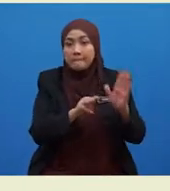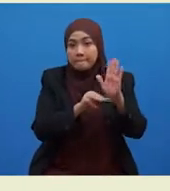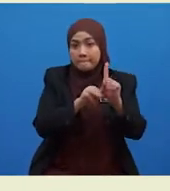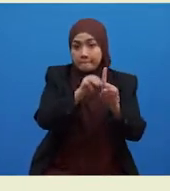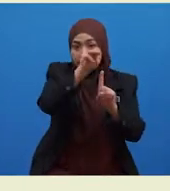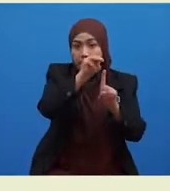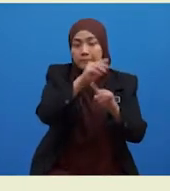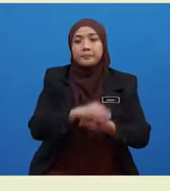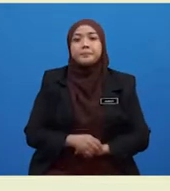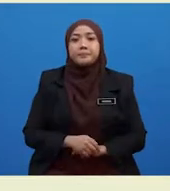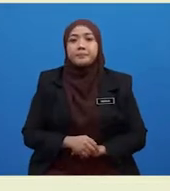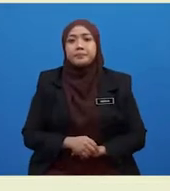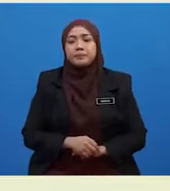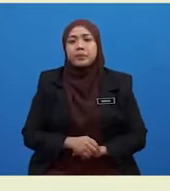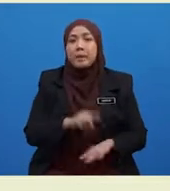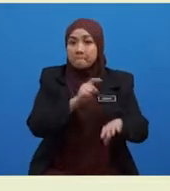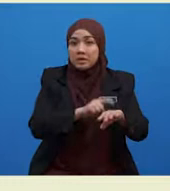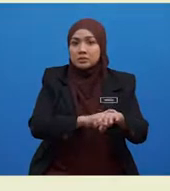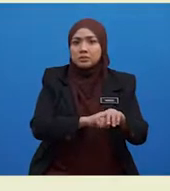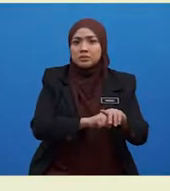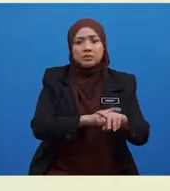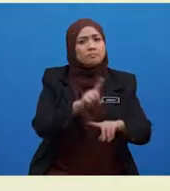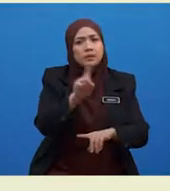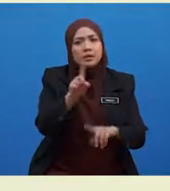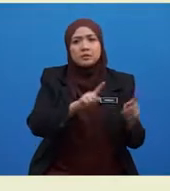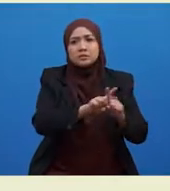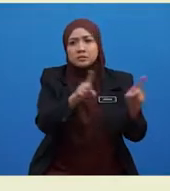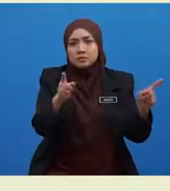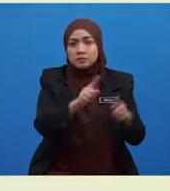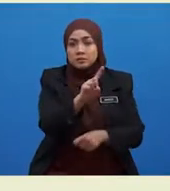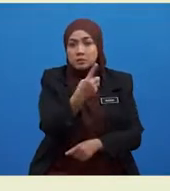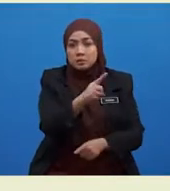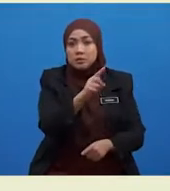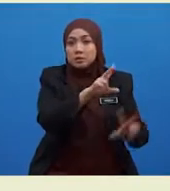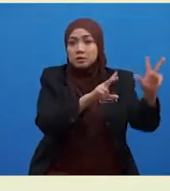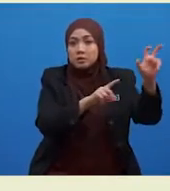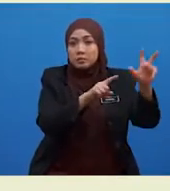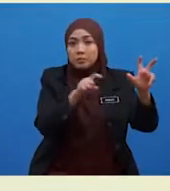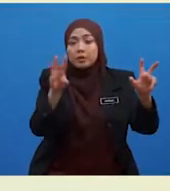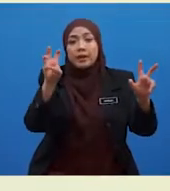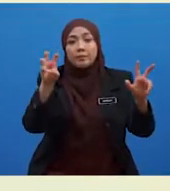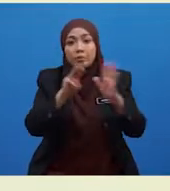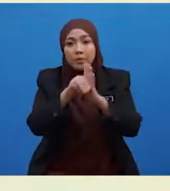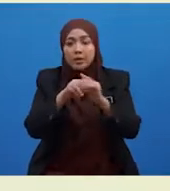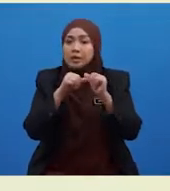maksimum anda. Masa di mana sahaja dari 30 hingga 60 minit atau lebih mengikut kemampuan anda.